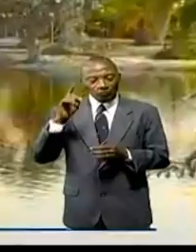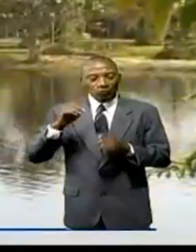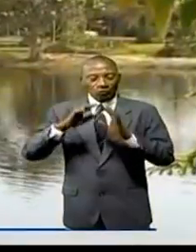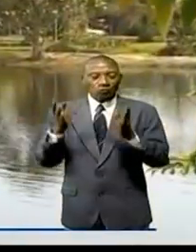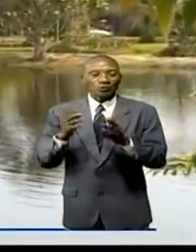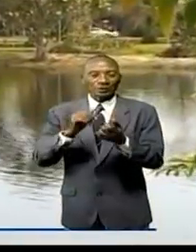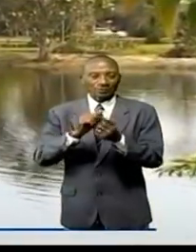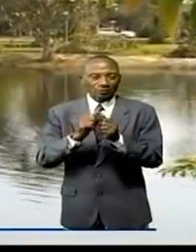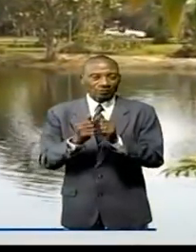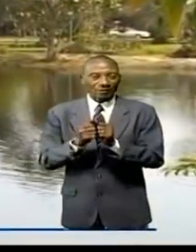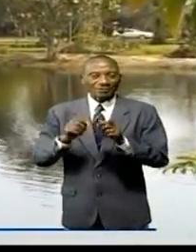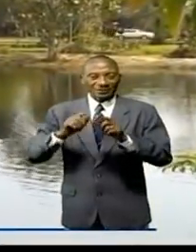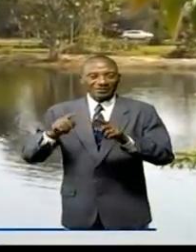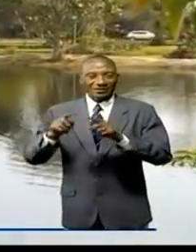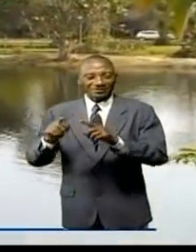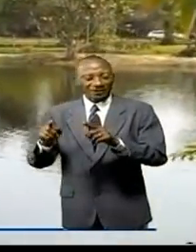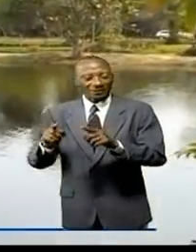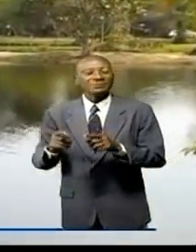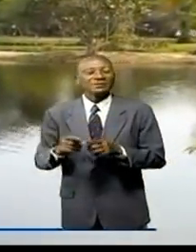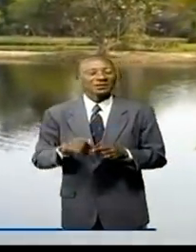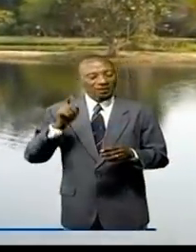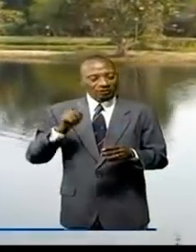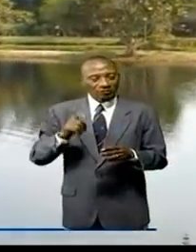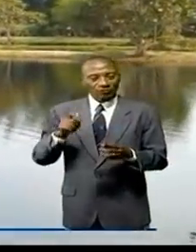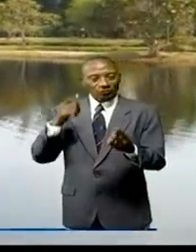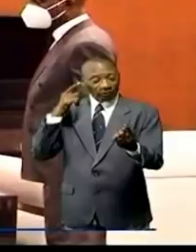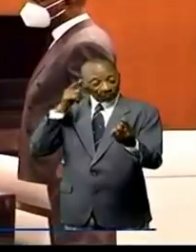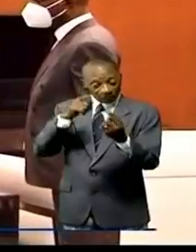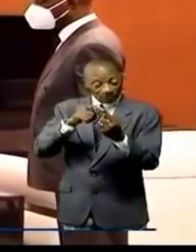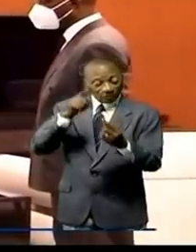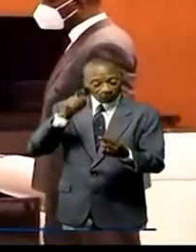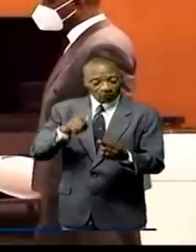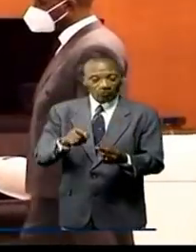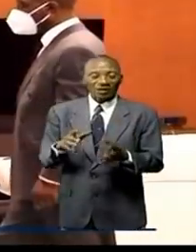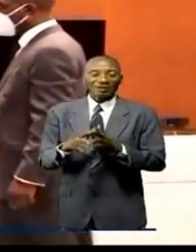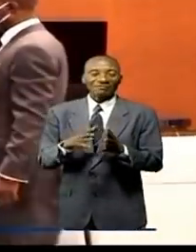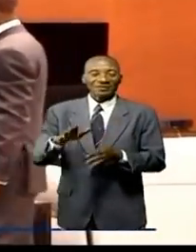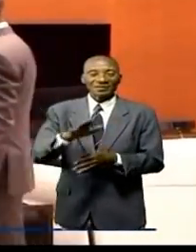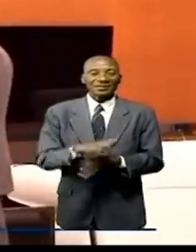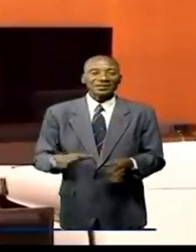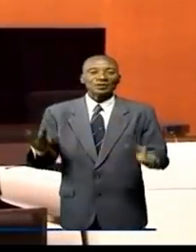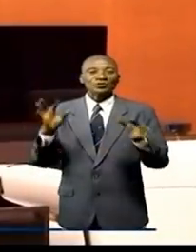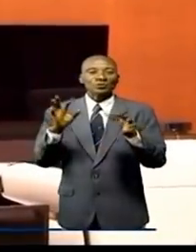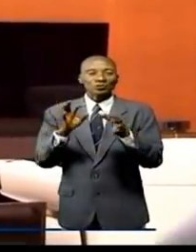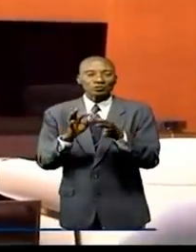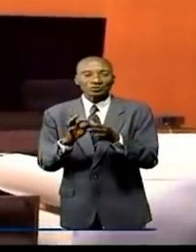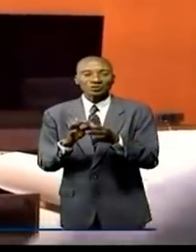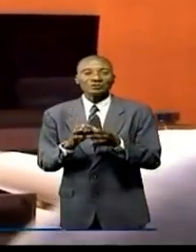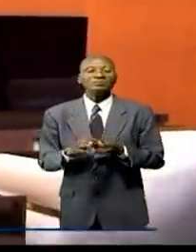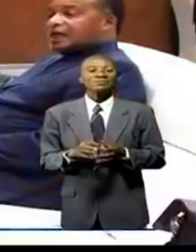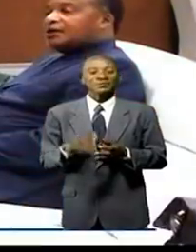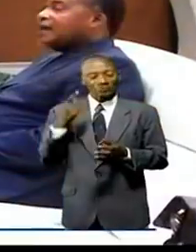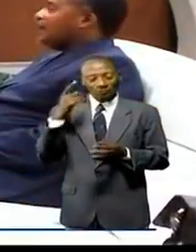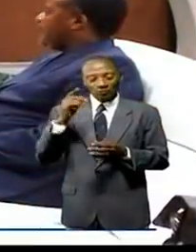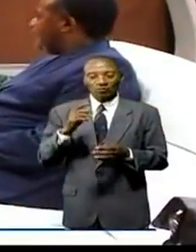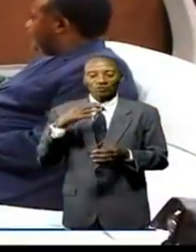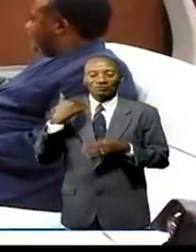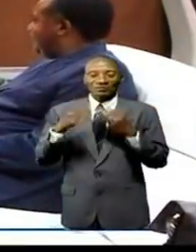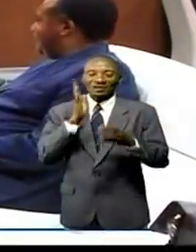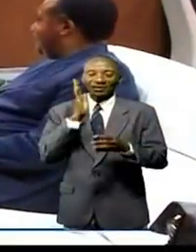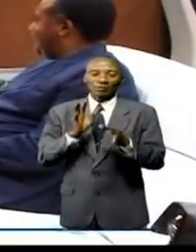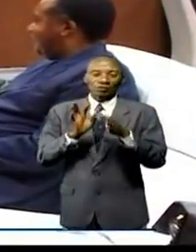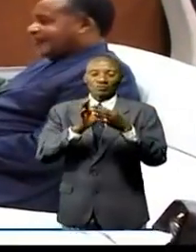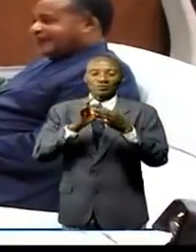maintenir l'objectif fixé par les Nations Unies, celui de limiter la hausse de la température mondiale à